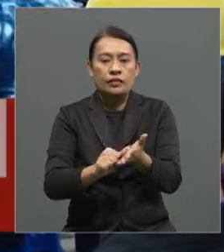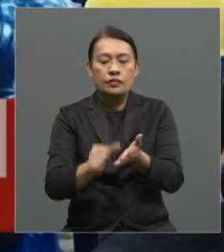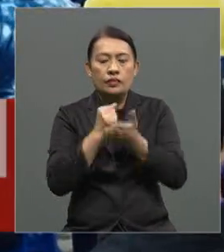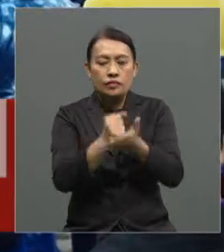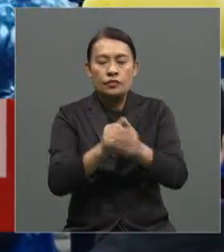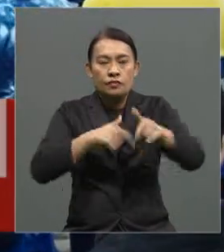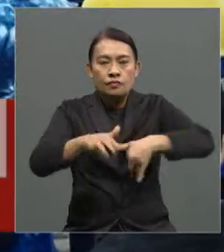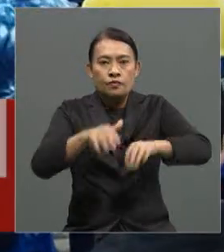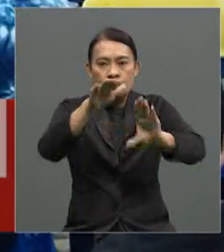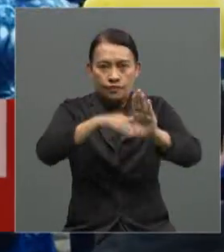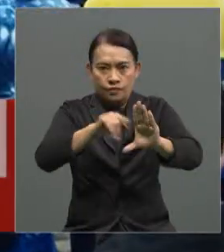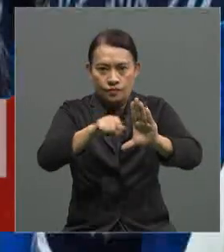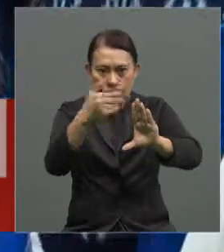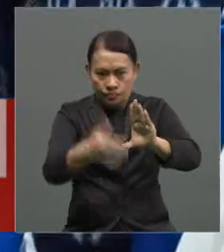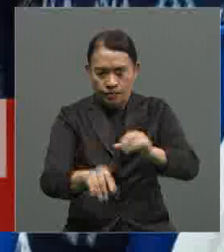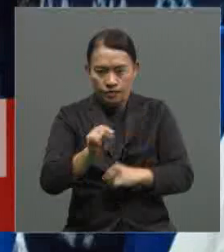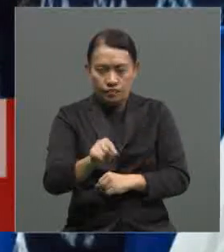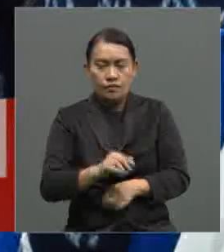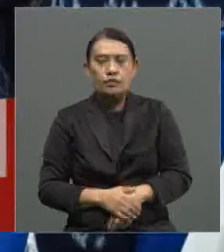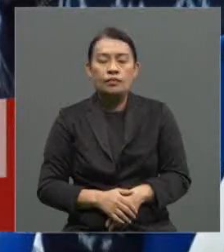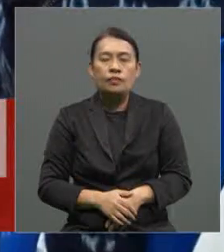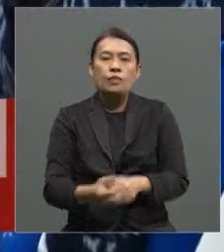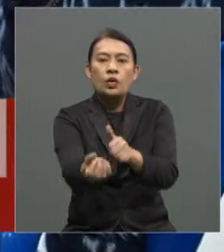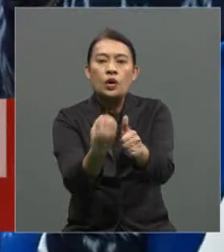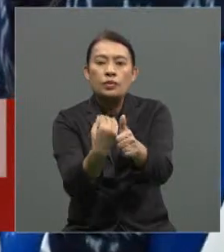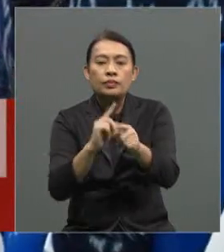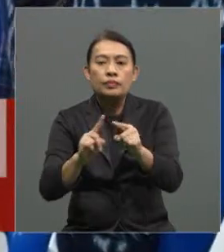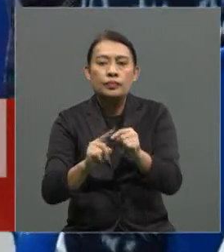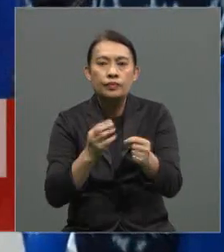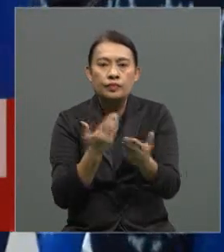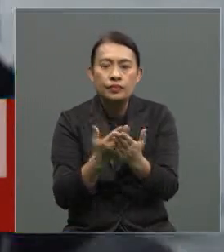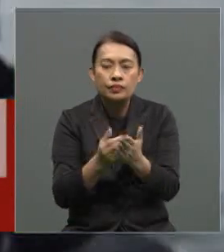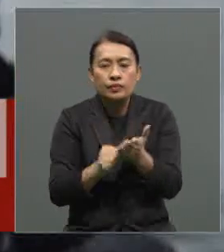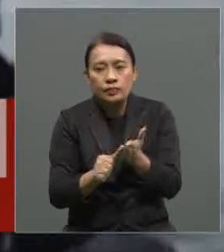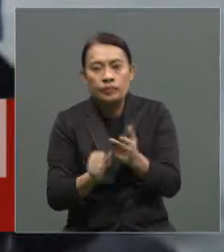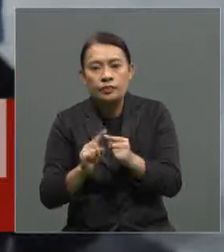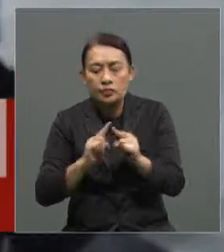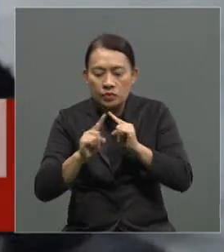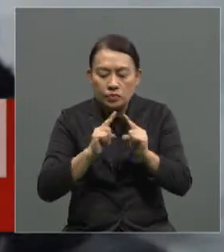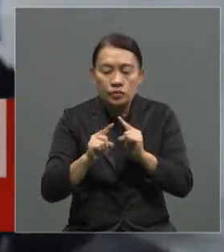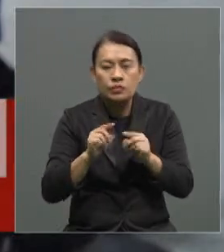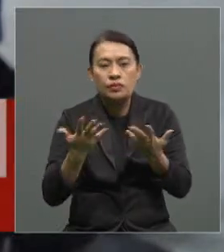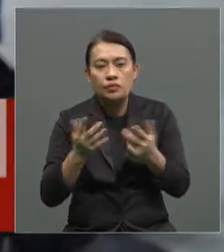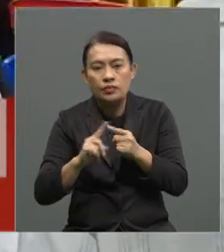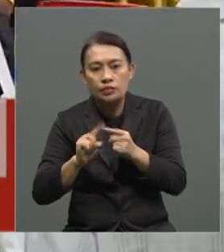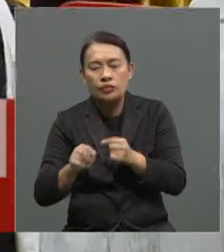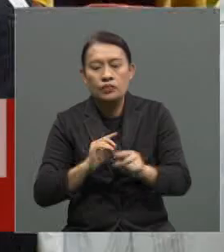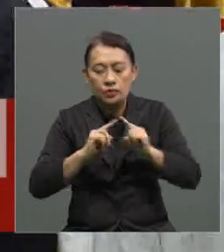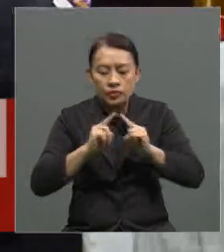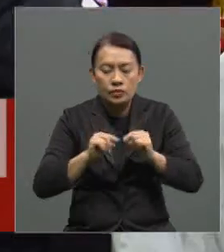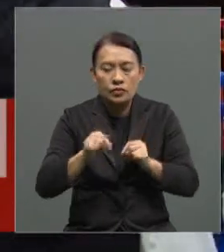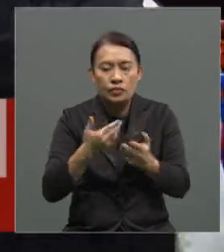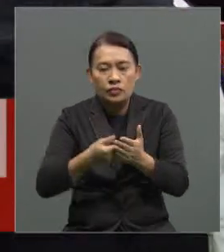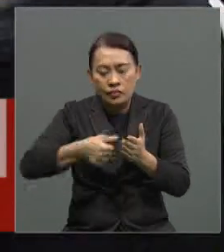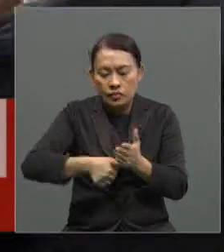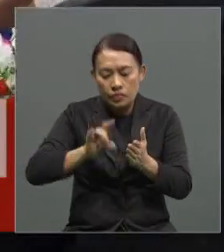ทะเบียนแก้หนี้นอกระบบมาขอคำปรึกษากันทางเรื่องของการไกล่เกลี่ยหนี้สินและทีนี้ในงานเนี่ยมันไม่ได้มีแค่เรื่องไกล่เกลี่ยหนี้นะ